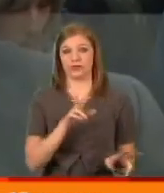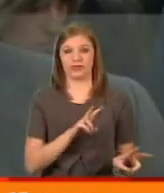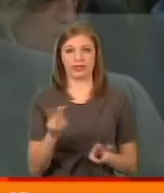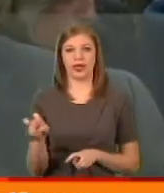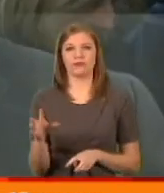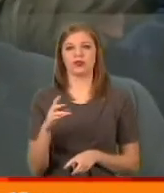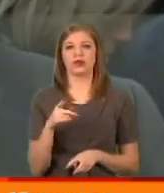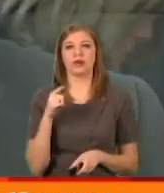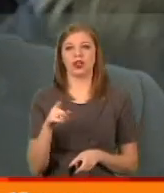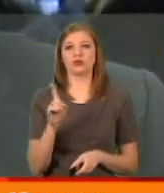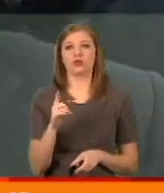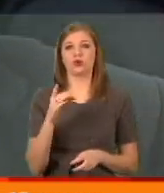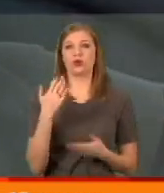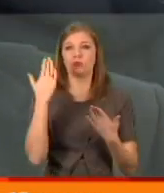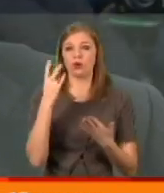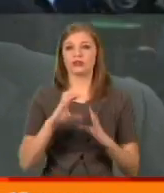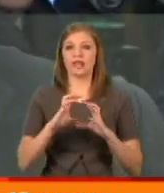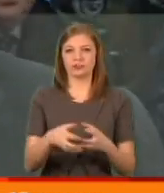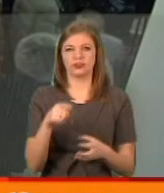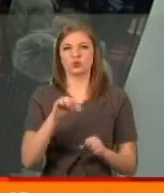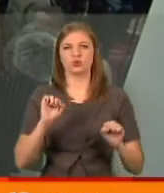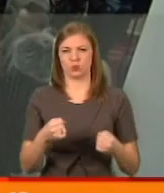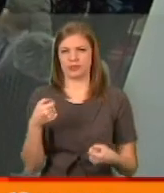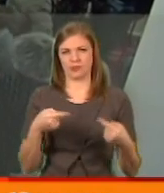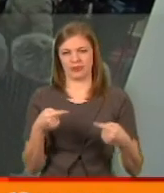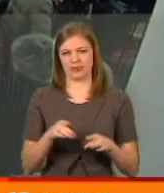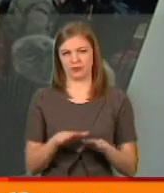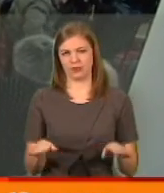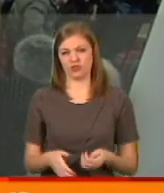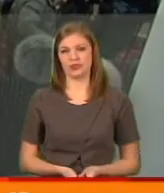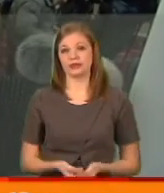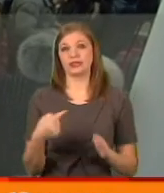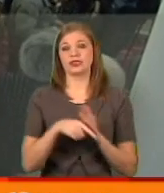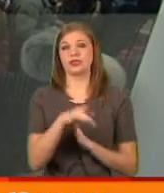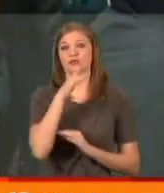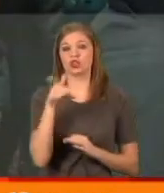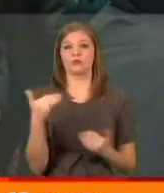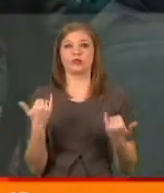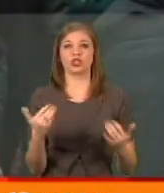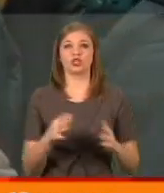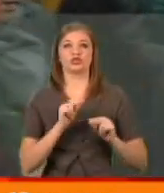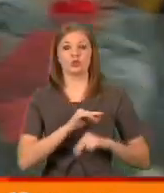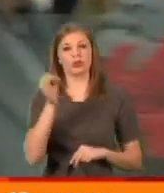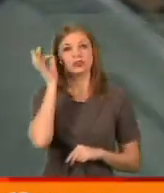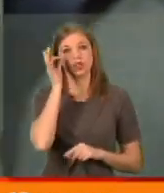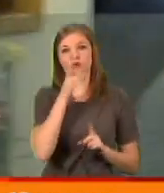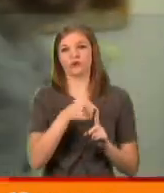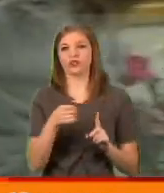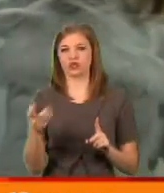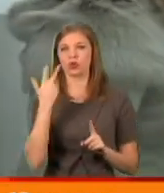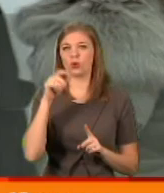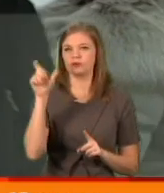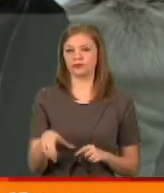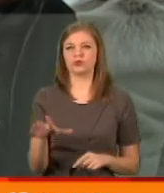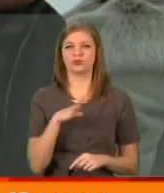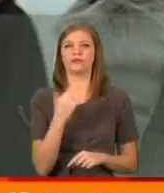всього було на світі, то як же з друзями не сперечатись. Тим часом його нинішні колеги згадували часи, коли Мирослав Попович